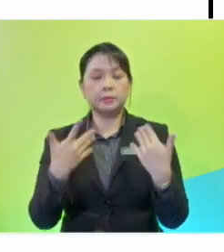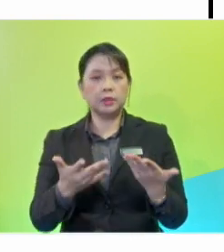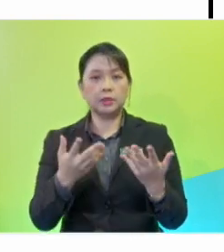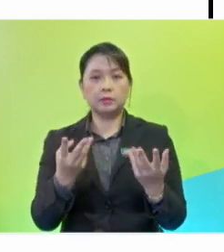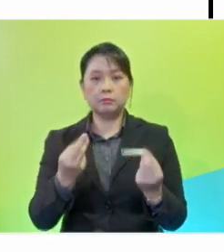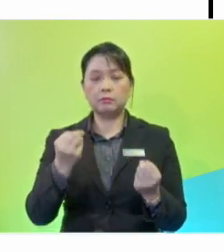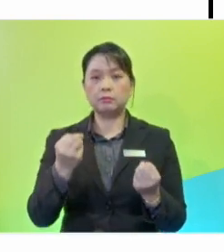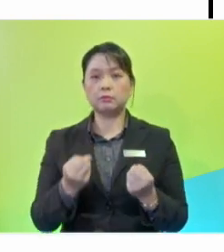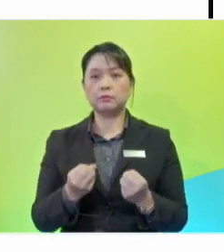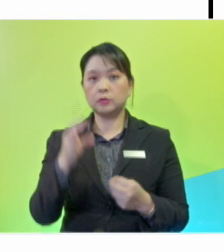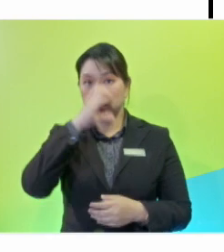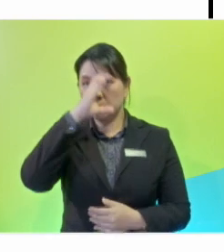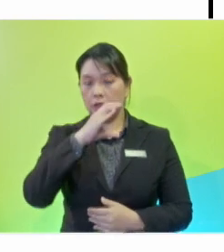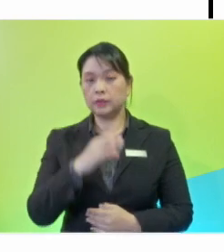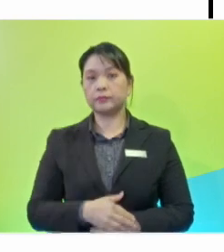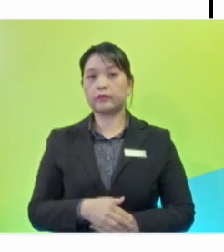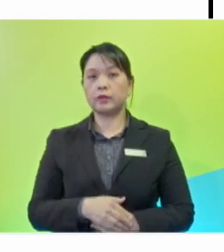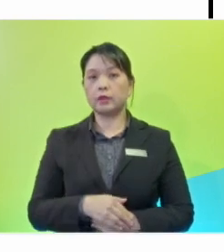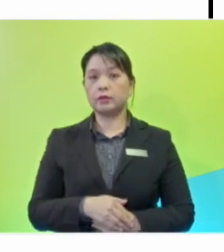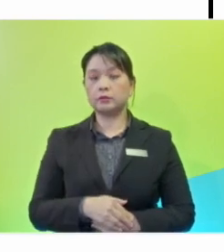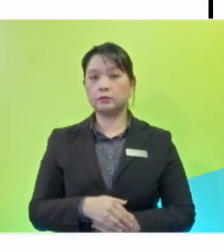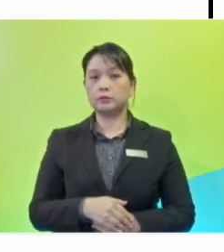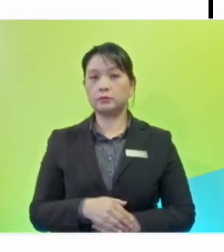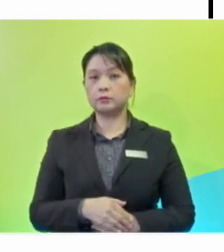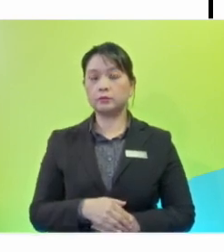kita perlu letak F songsang dalam